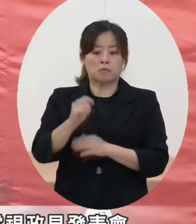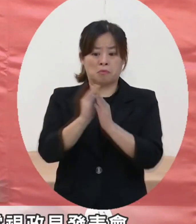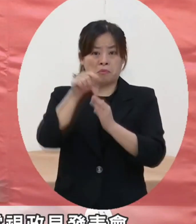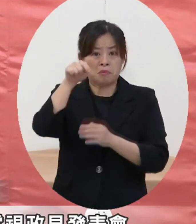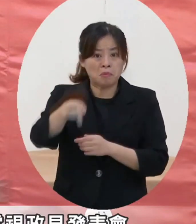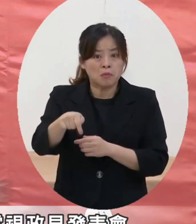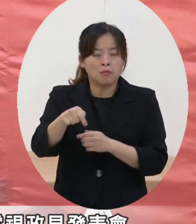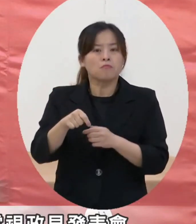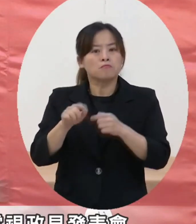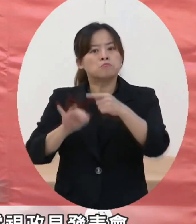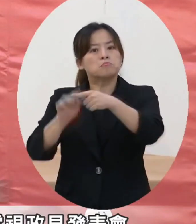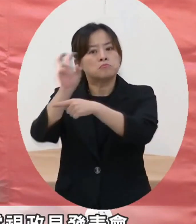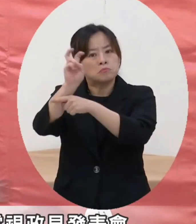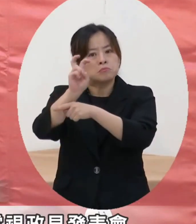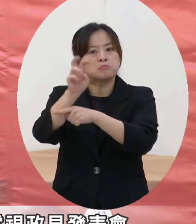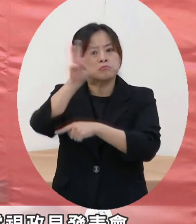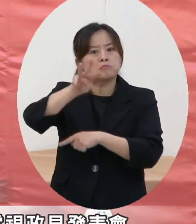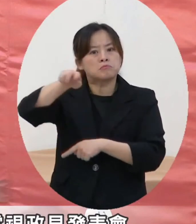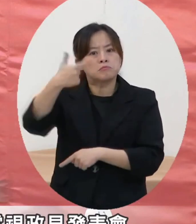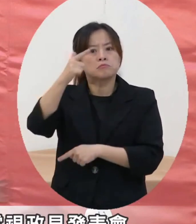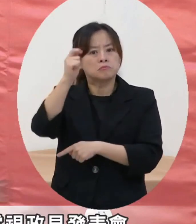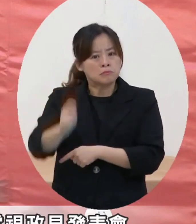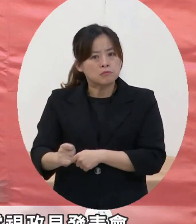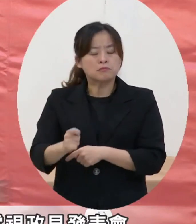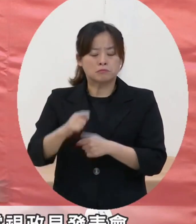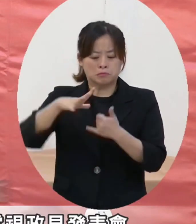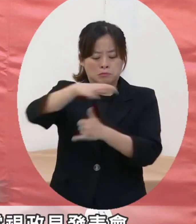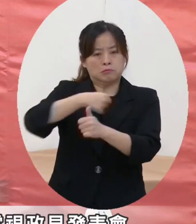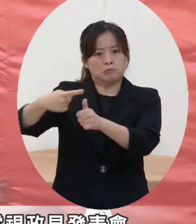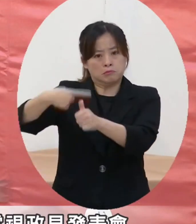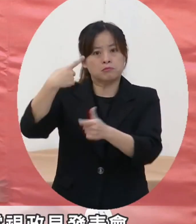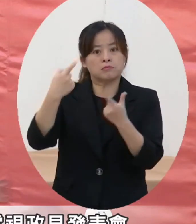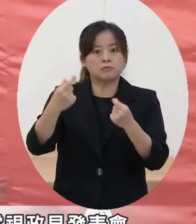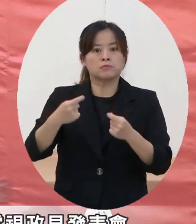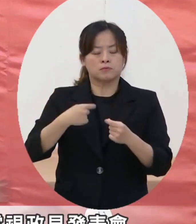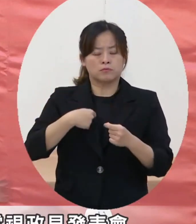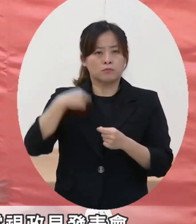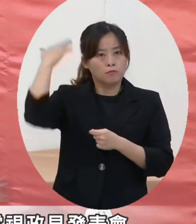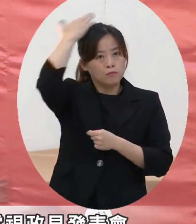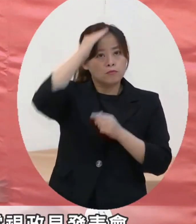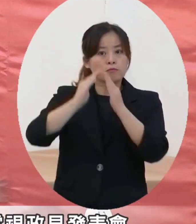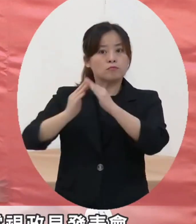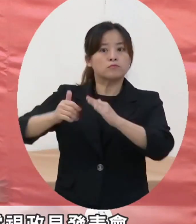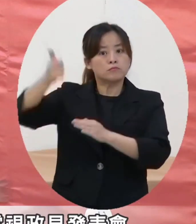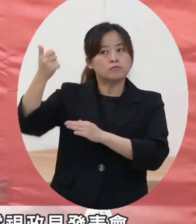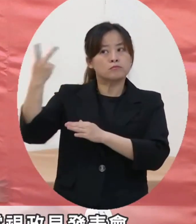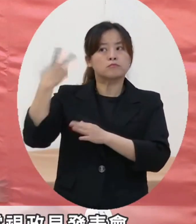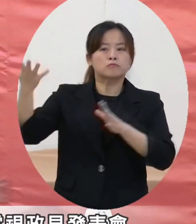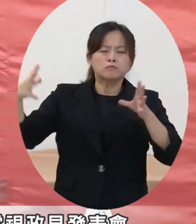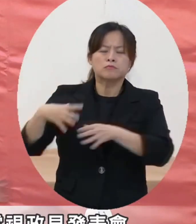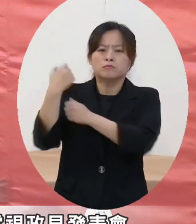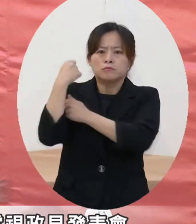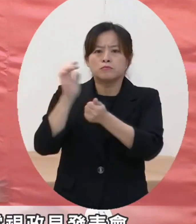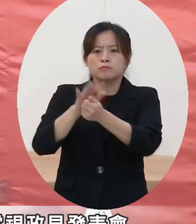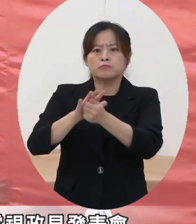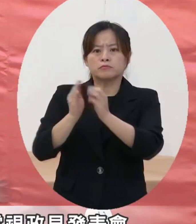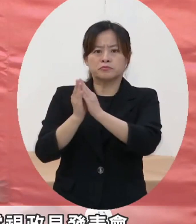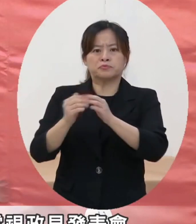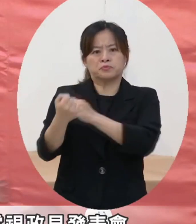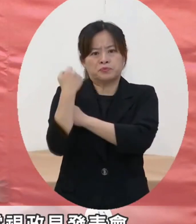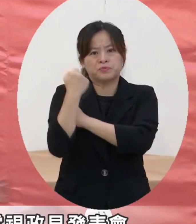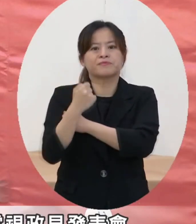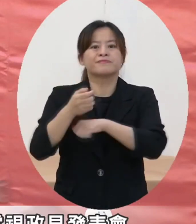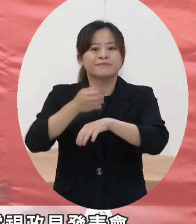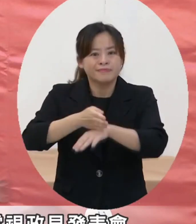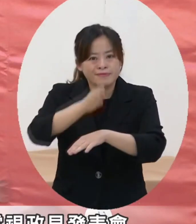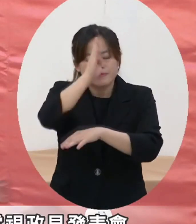园就占了20%，3600亿元，全国第一。我和郑文灿市长过去一起努力为桃园打拼，也很